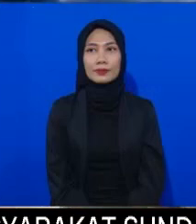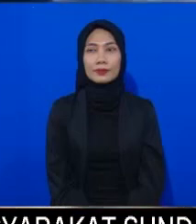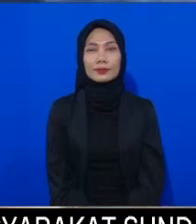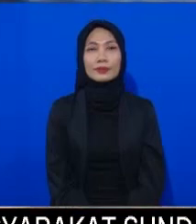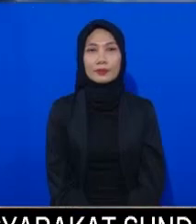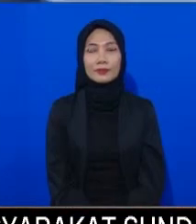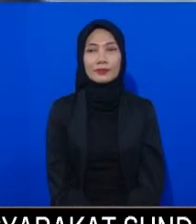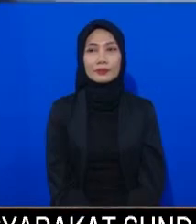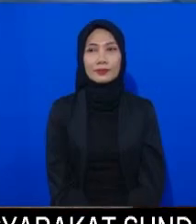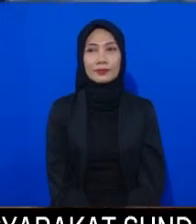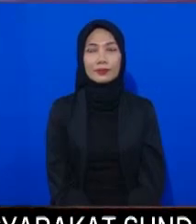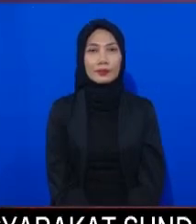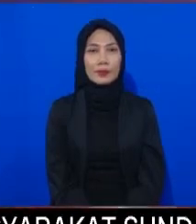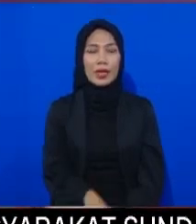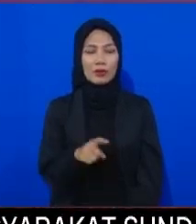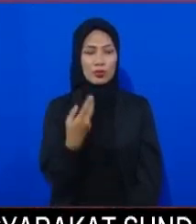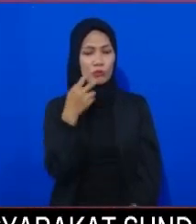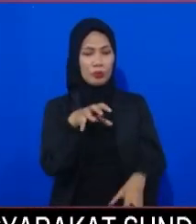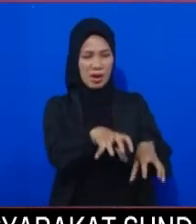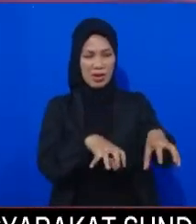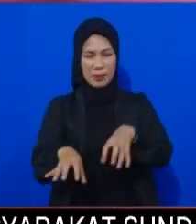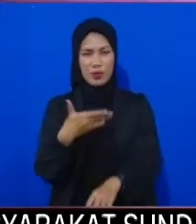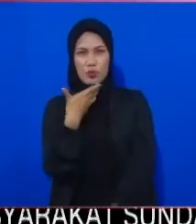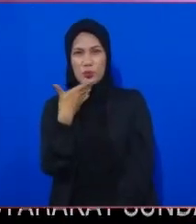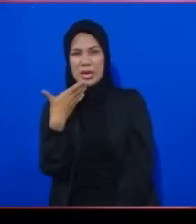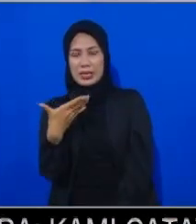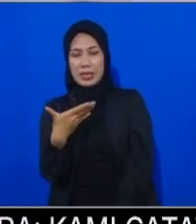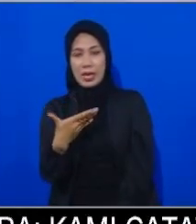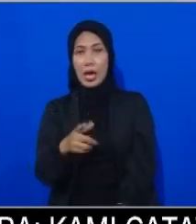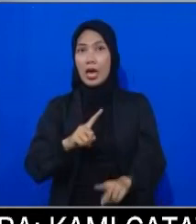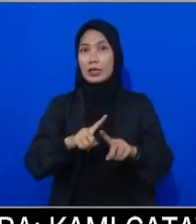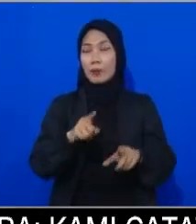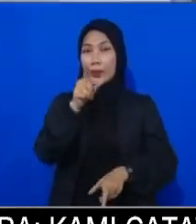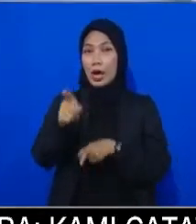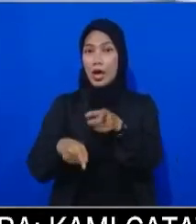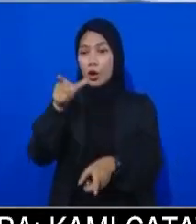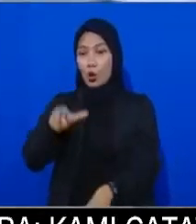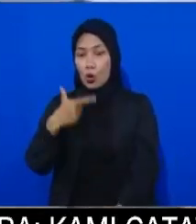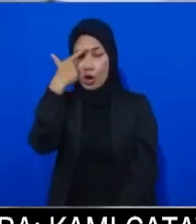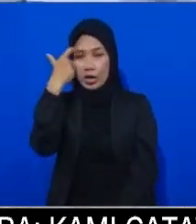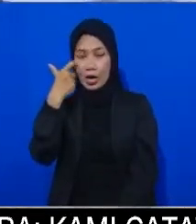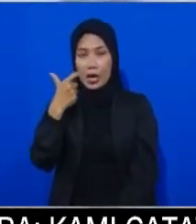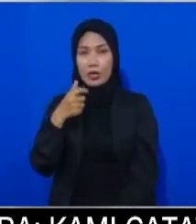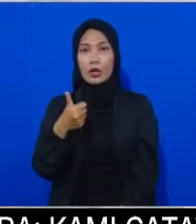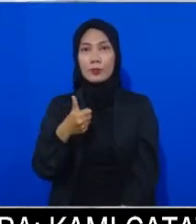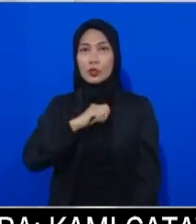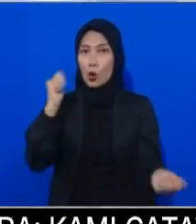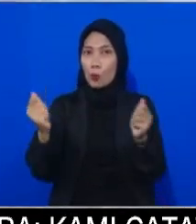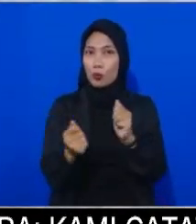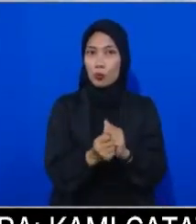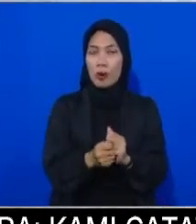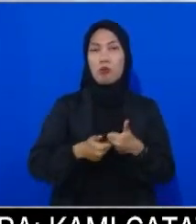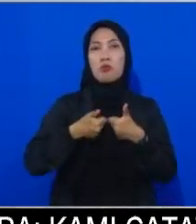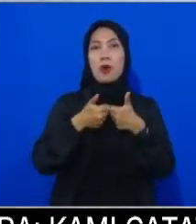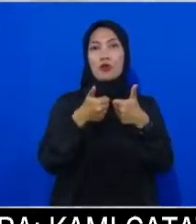di tangan yang tepat benda-benda yang terlihat biasa saja ternyata bisa berubah menjadi Cuan yang menggiurkan seperti yang satu